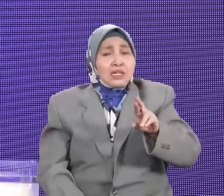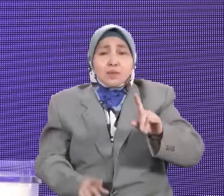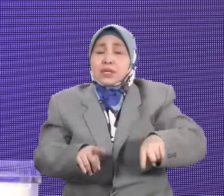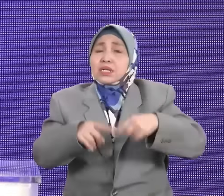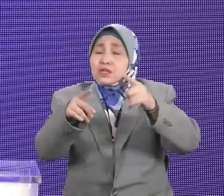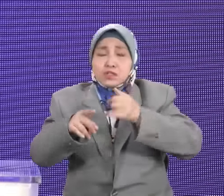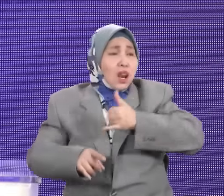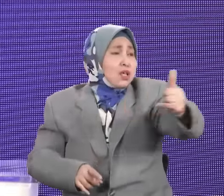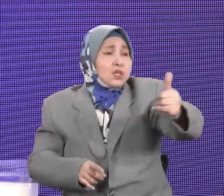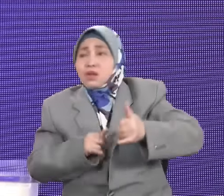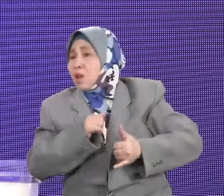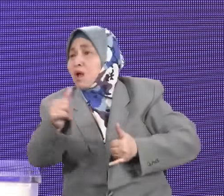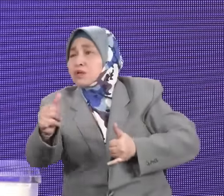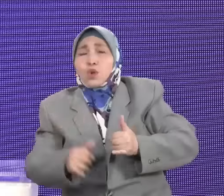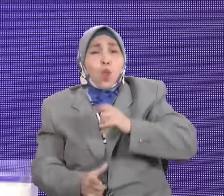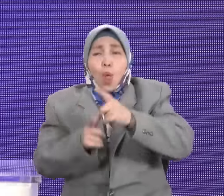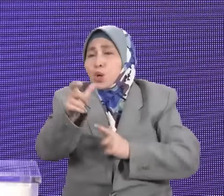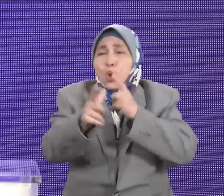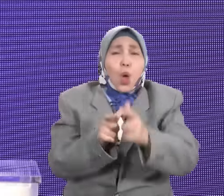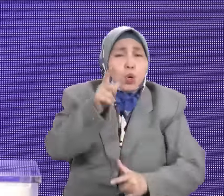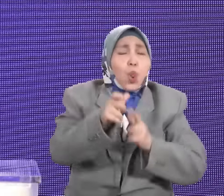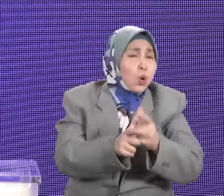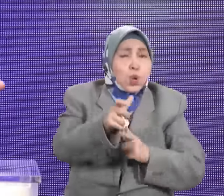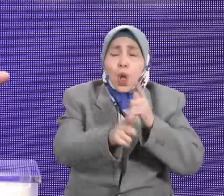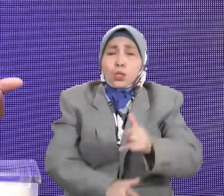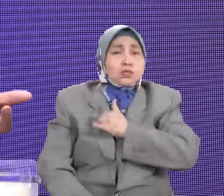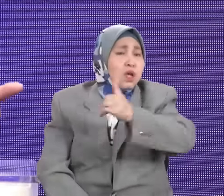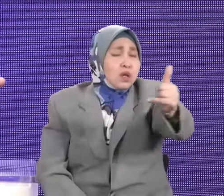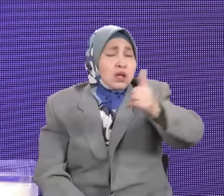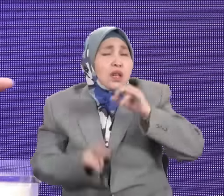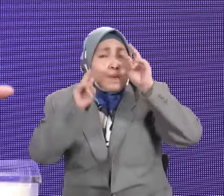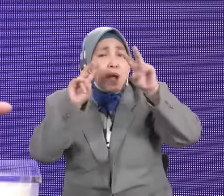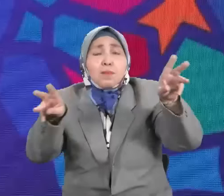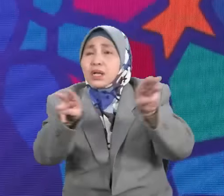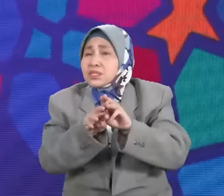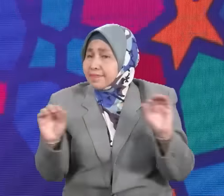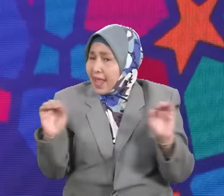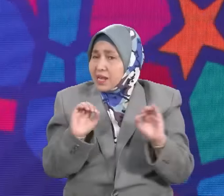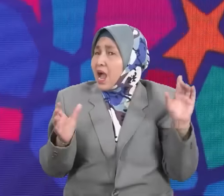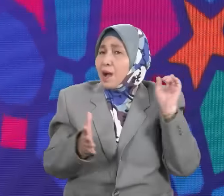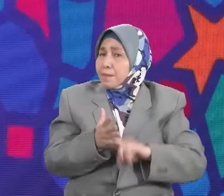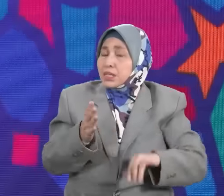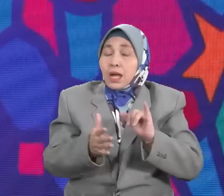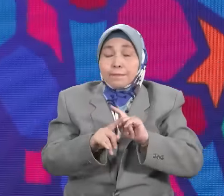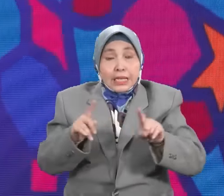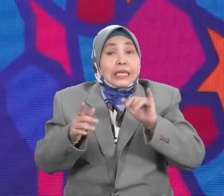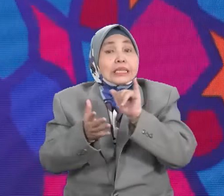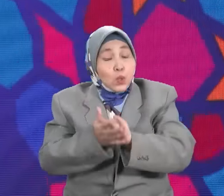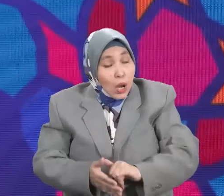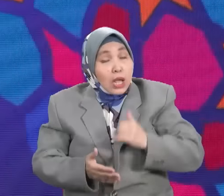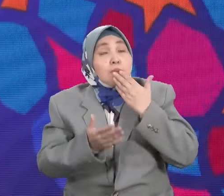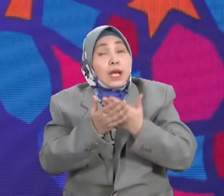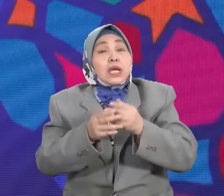sana lagi sana lagi sini lagi sana nampak macam tetapi itulah kebaikan yang mampu